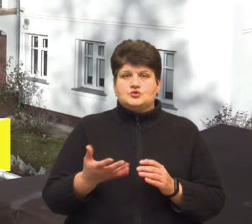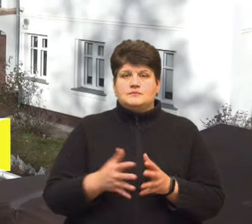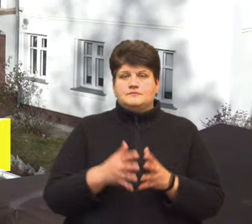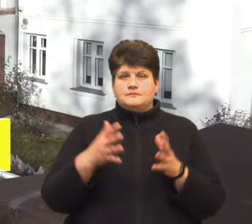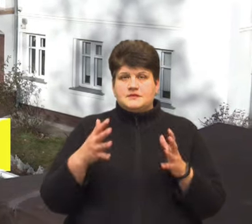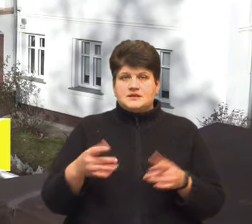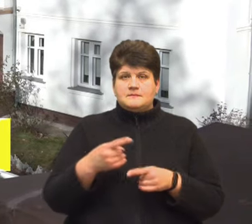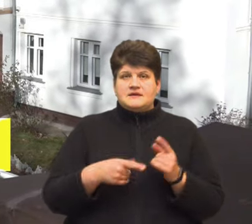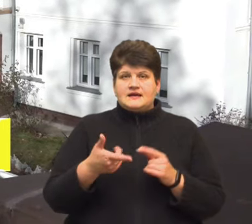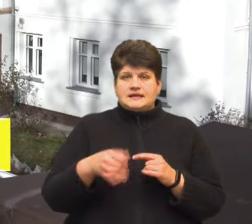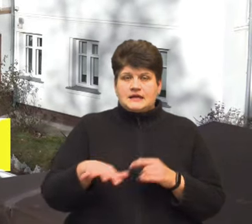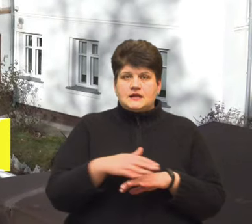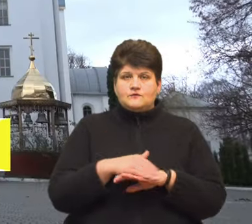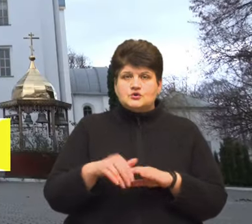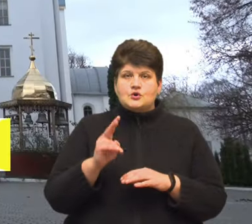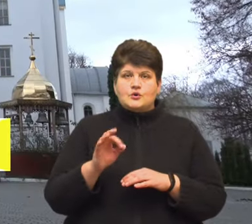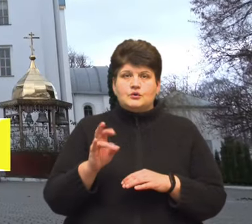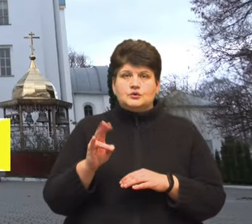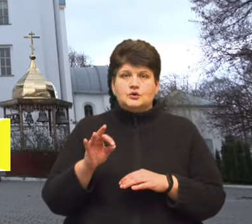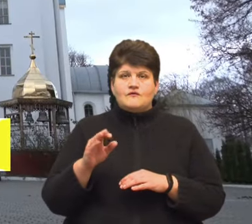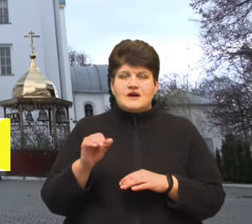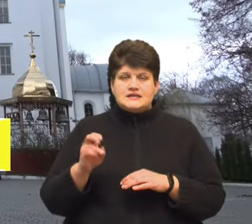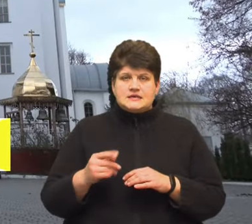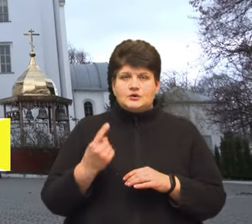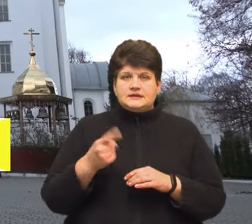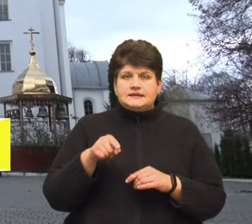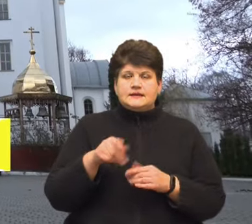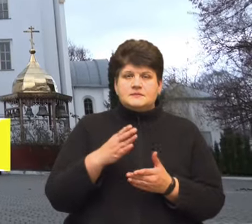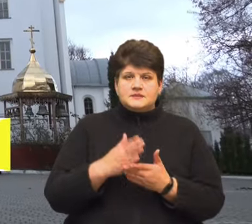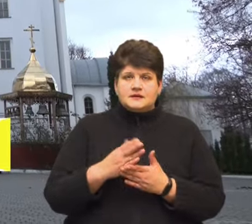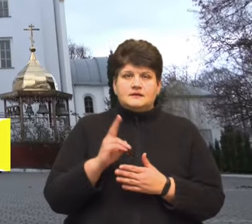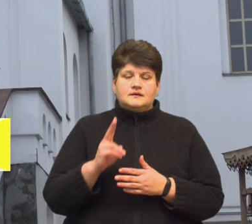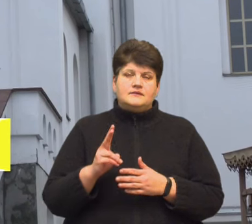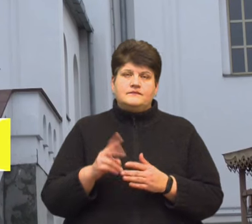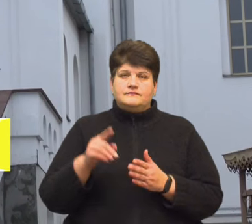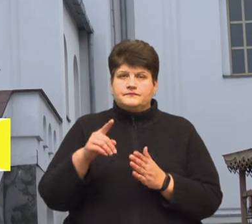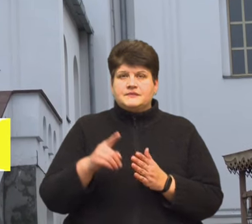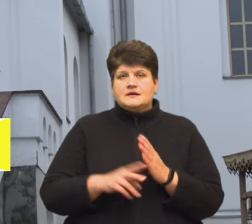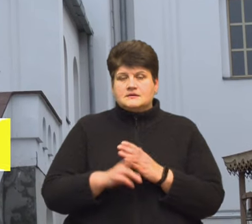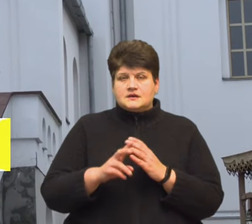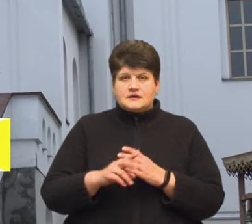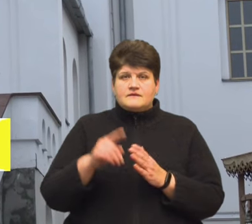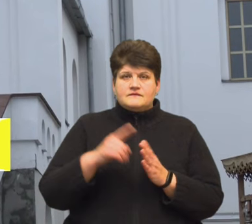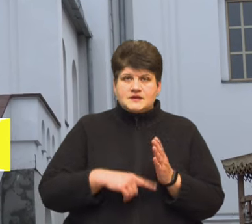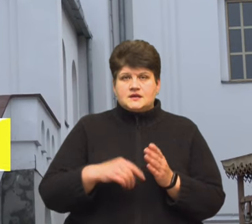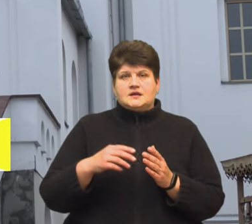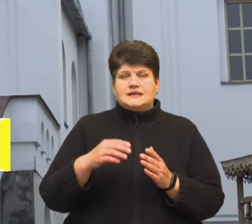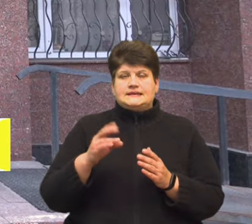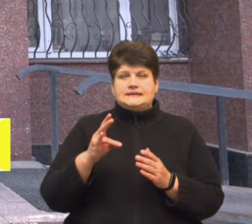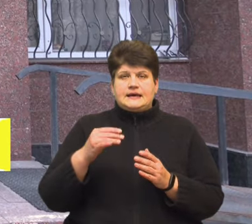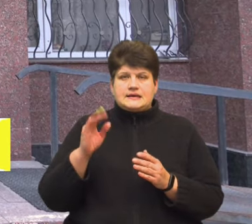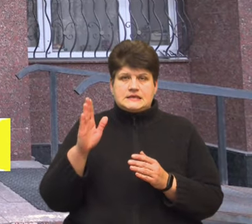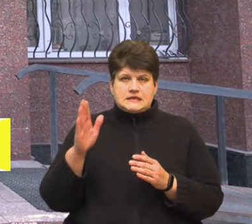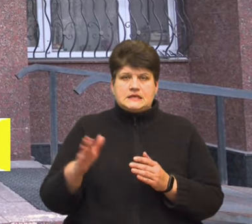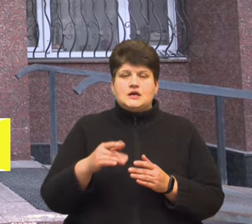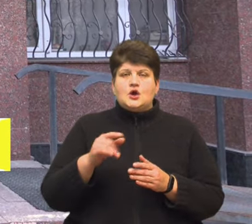півгектара на вулиці Коновальця 1 там знаходиться кафедральний собор Віри Надії Любові і матері їх Софії УПЦ МП